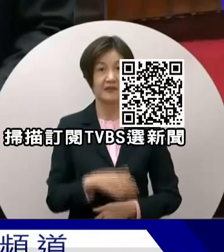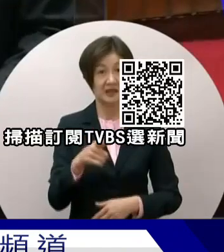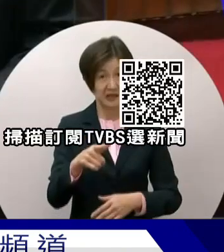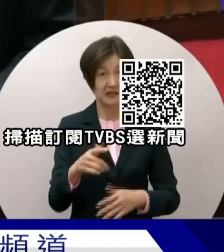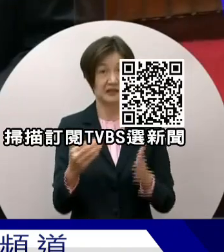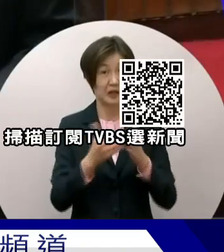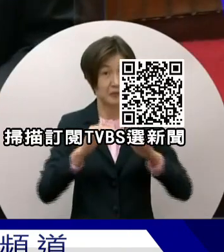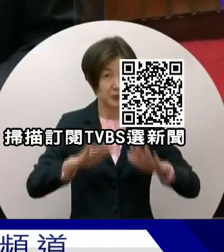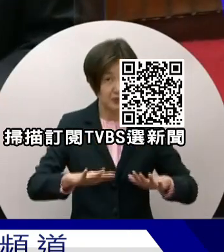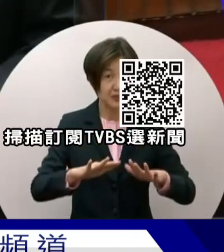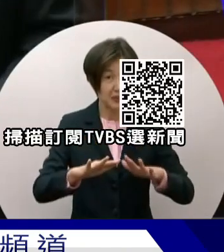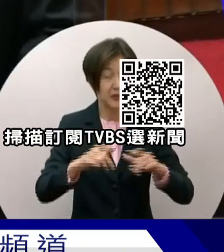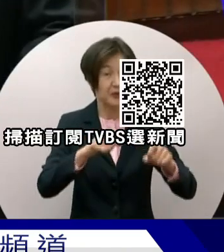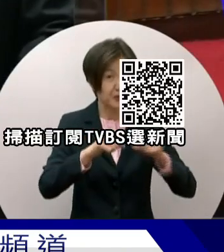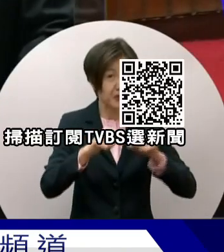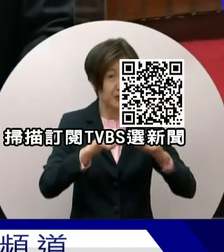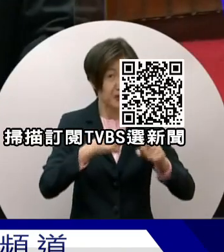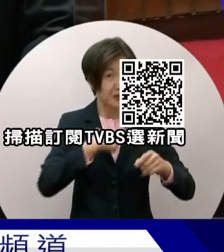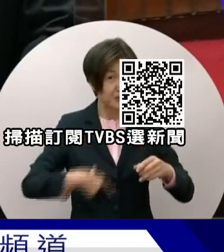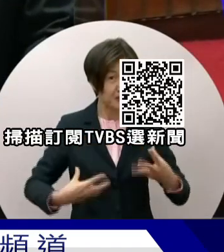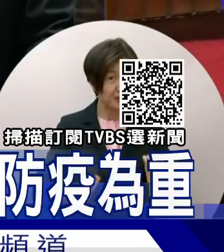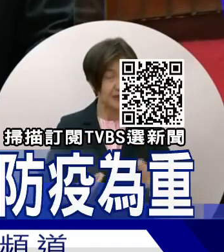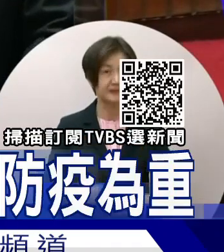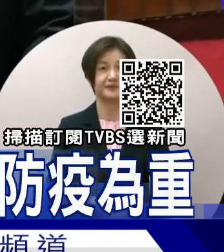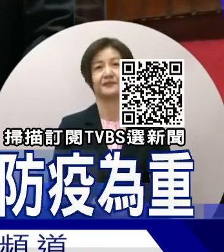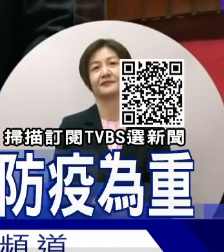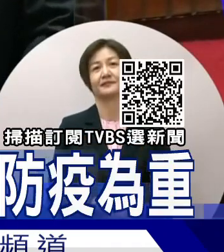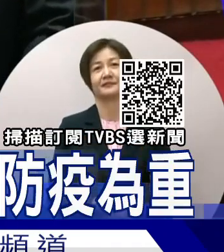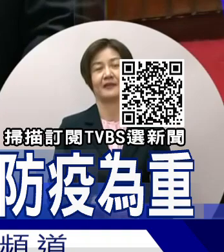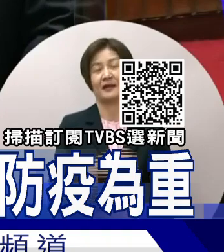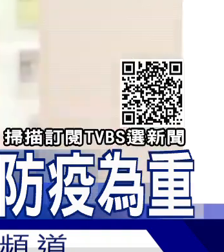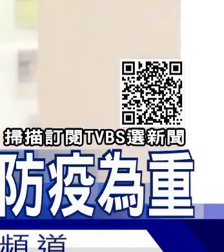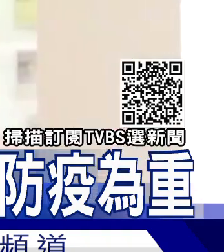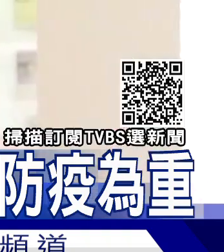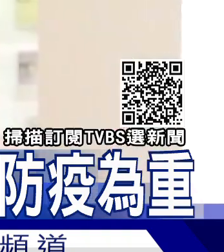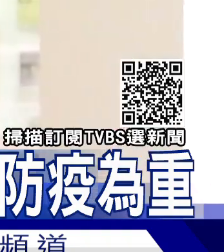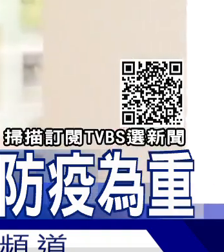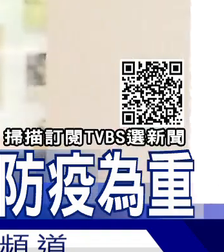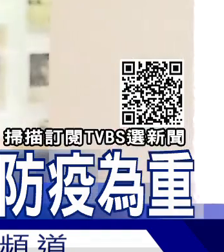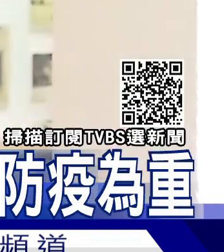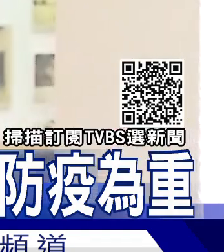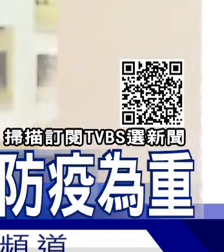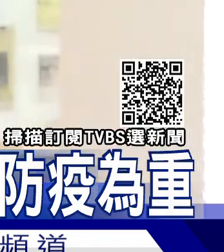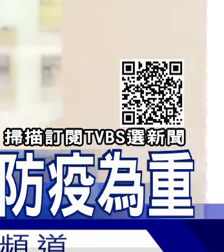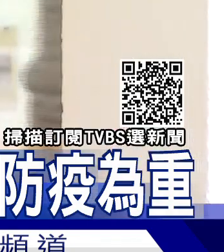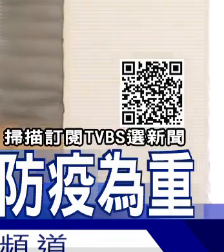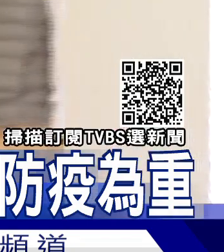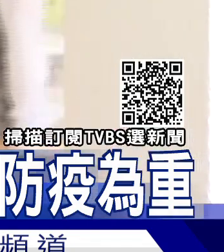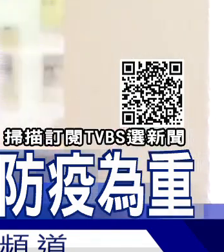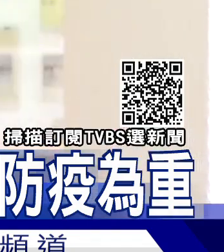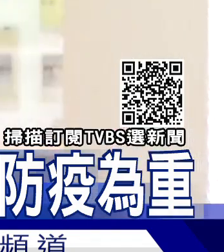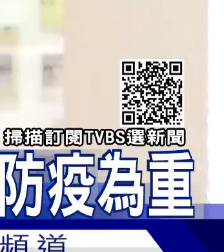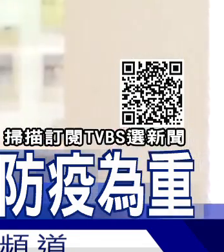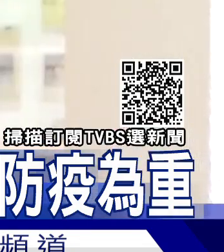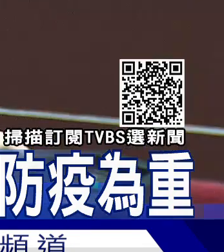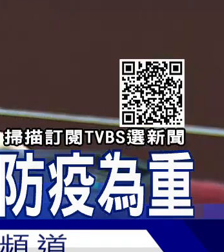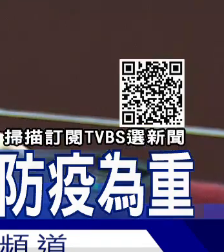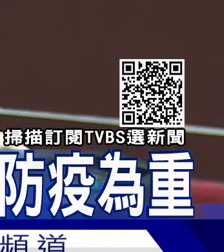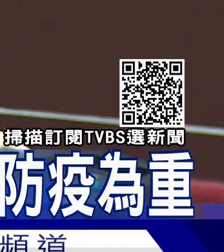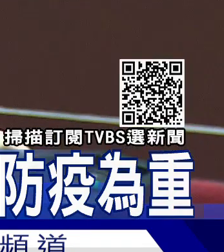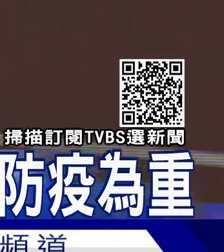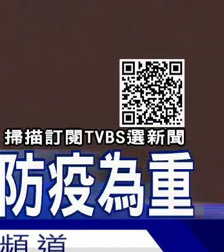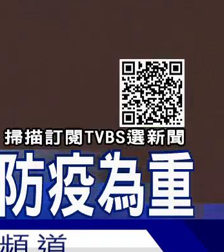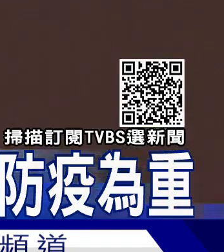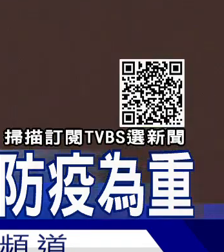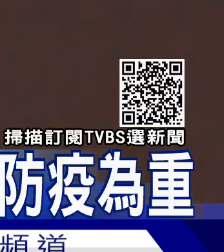长？也没有这个规划，是不是？ 防疫为重， 没把话说死，毕竟防疫没告一段落，说什么都是多余。